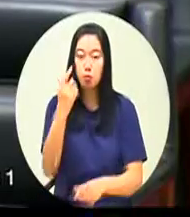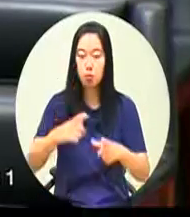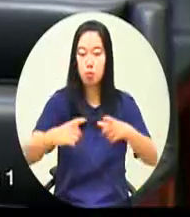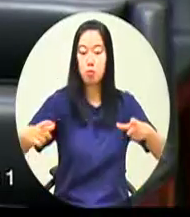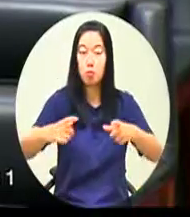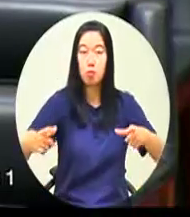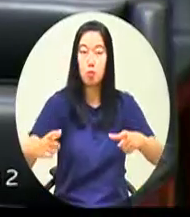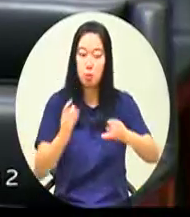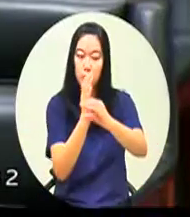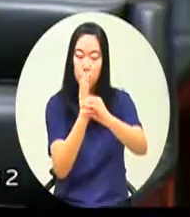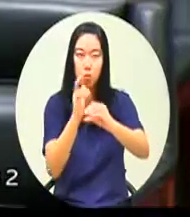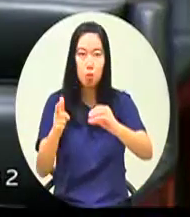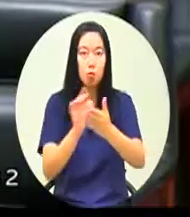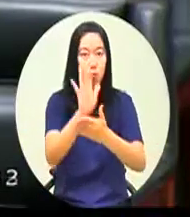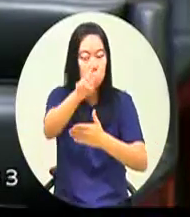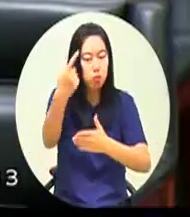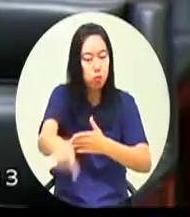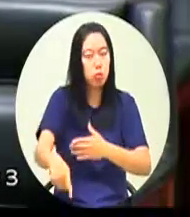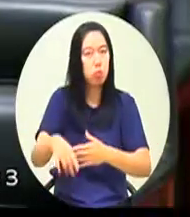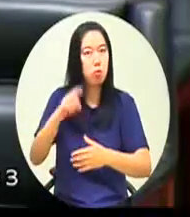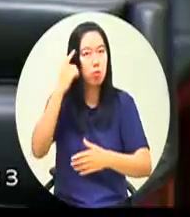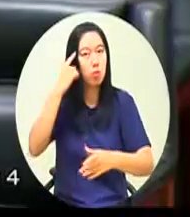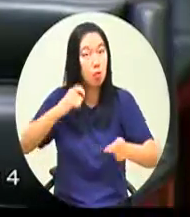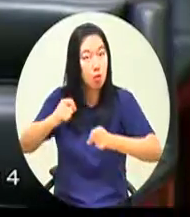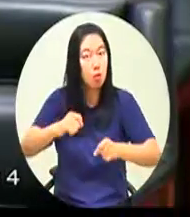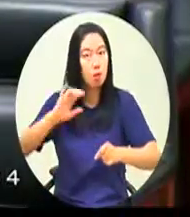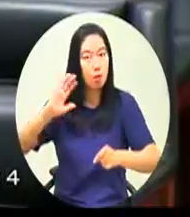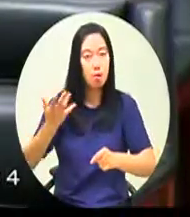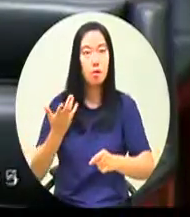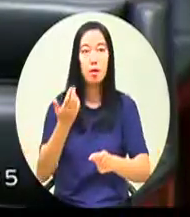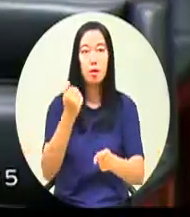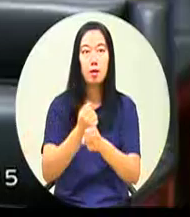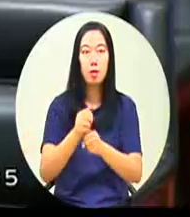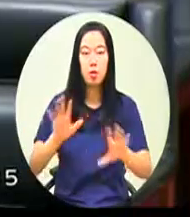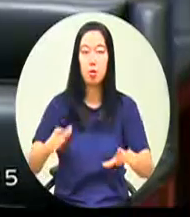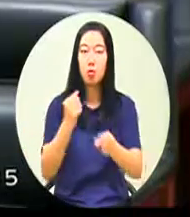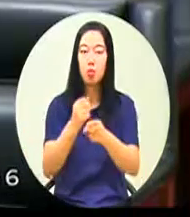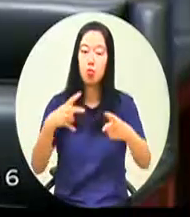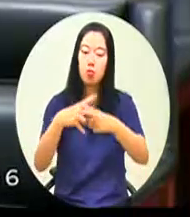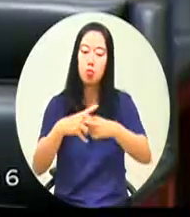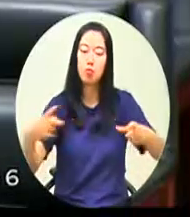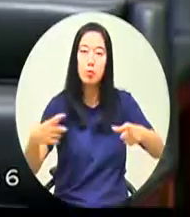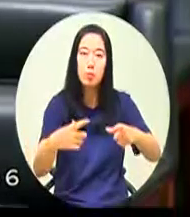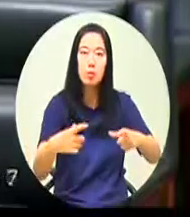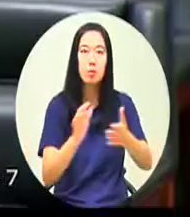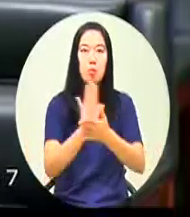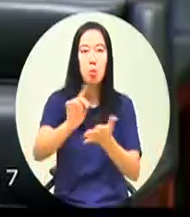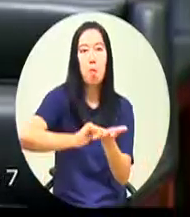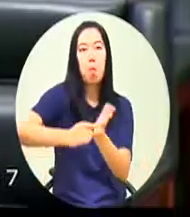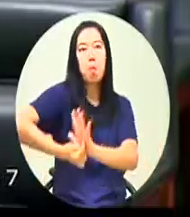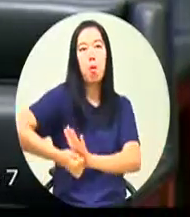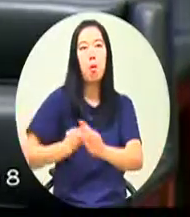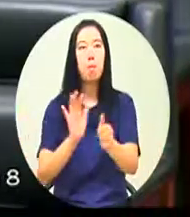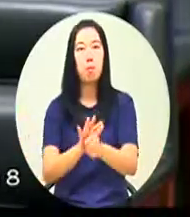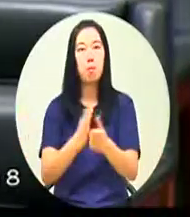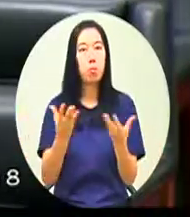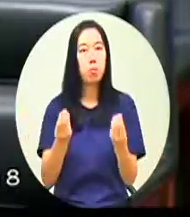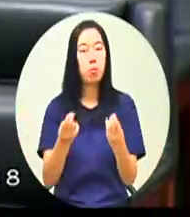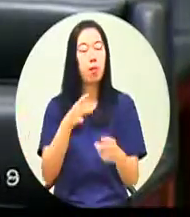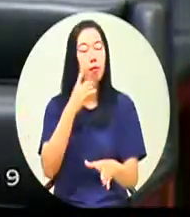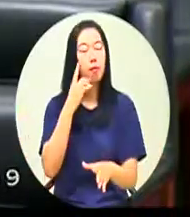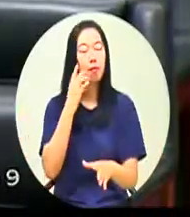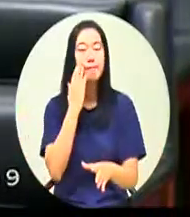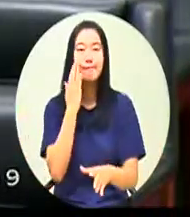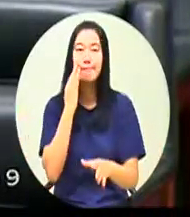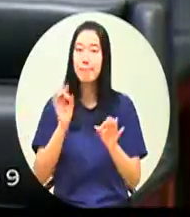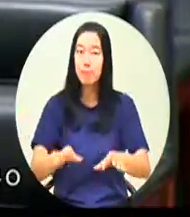较做免遐大，以后会拍算。啊，唔好讲真做者，做较做细个，啊，另一只无发挥到迄效能吼。安尼我感觉是无适